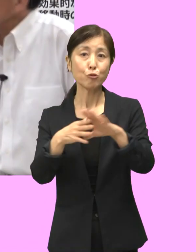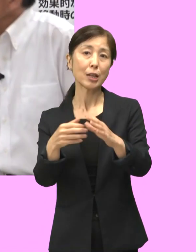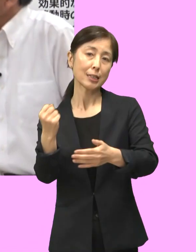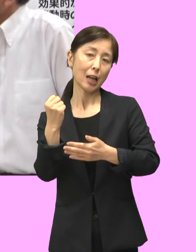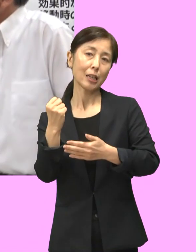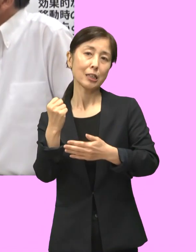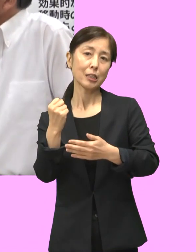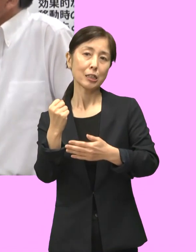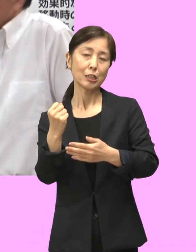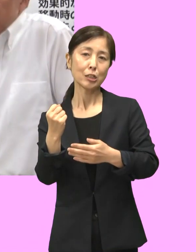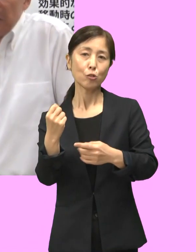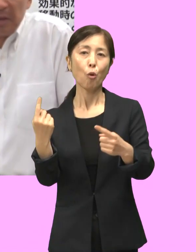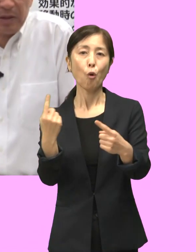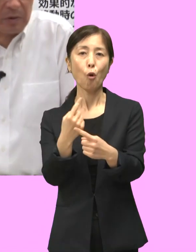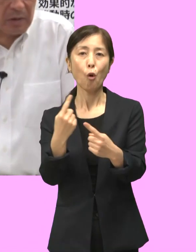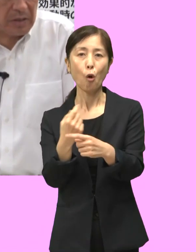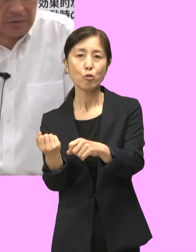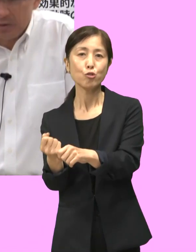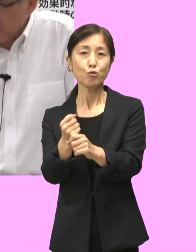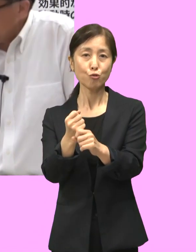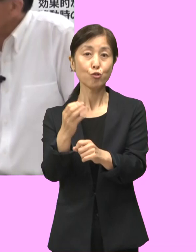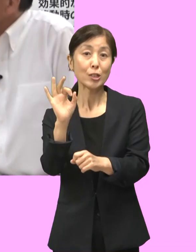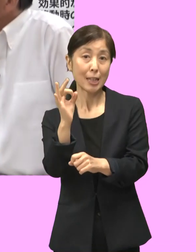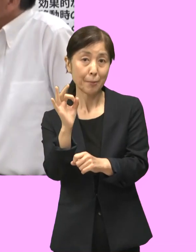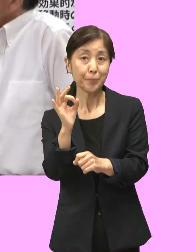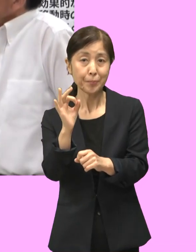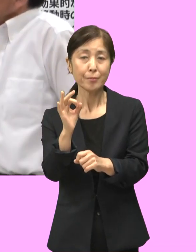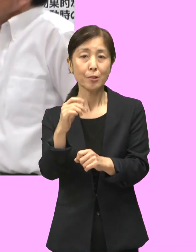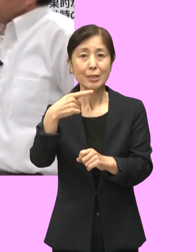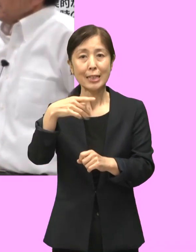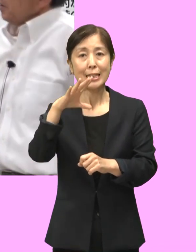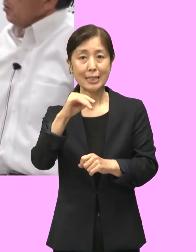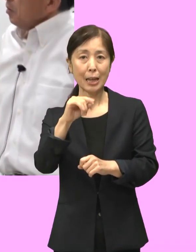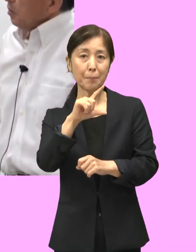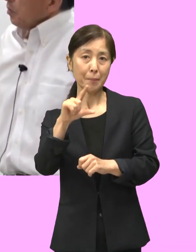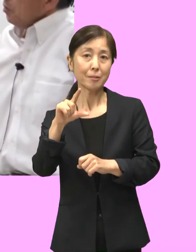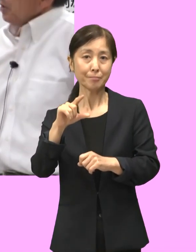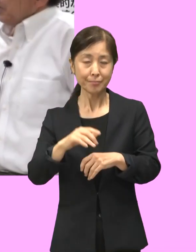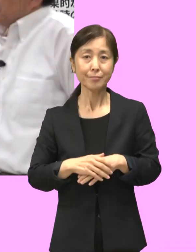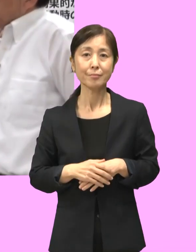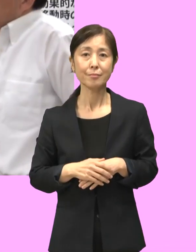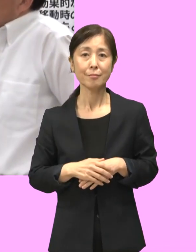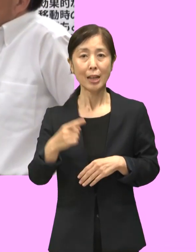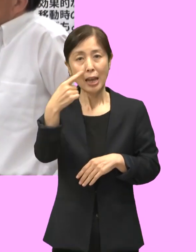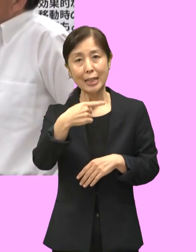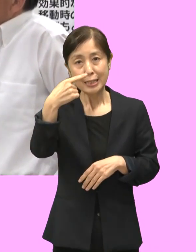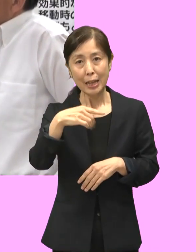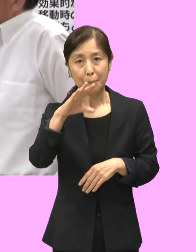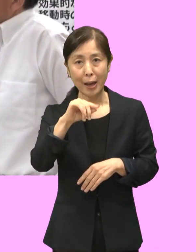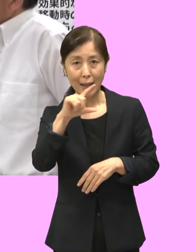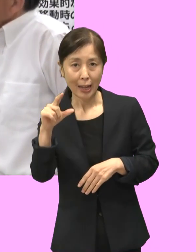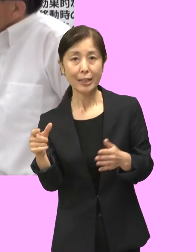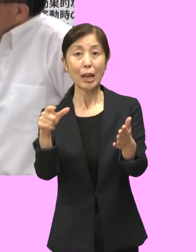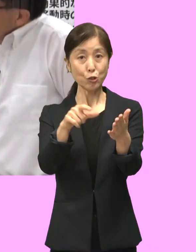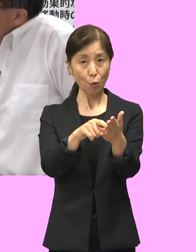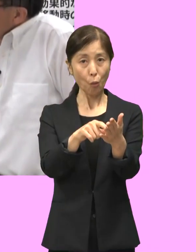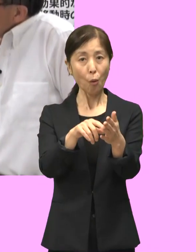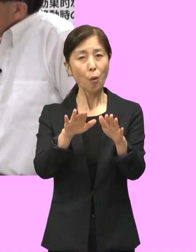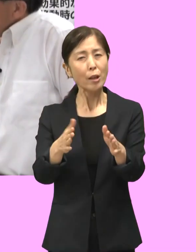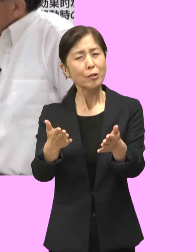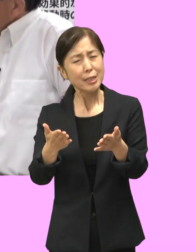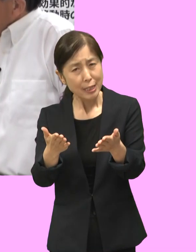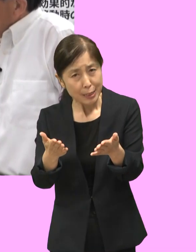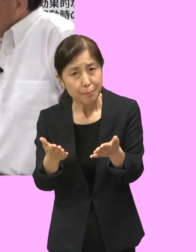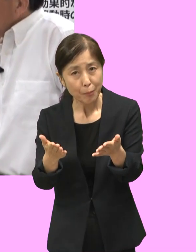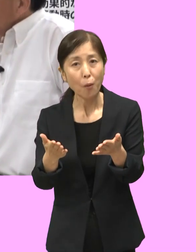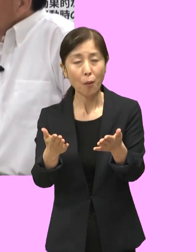修復支援として1000万円を計上しております。で、今回の地震においてもですね、こちら